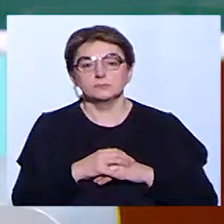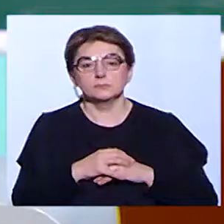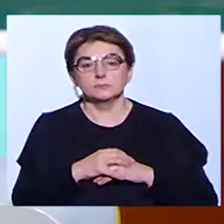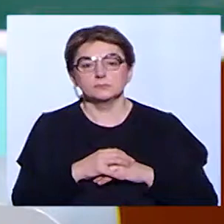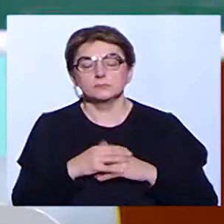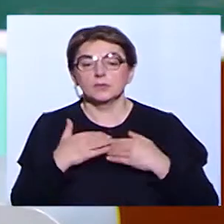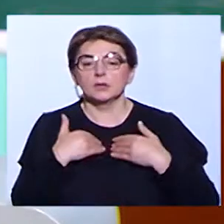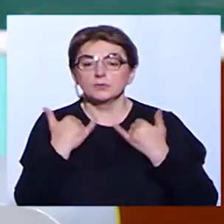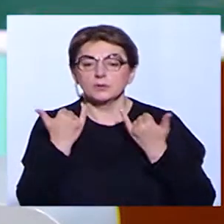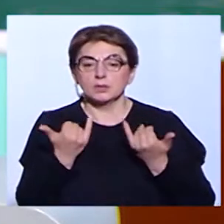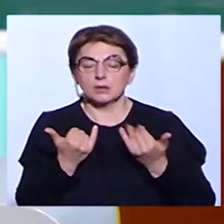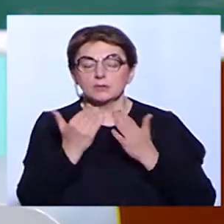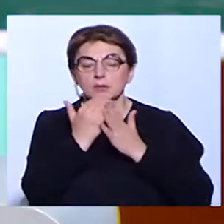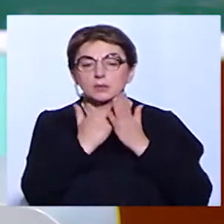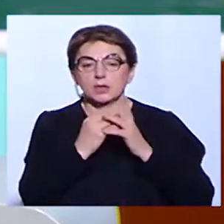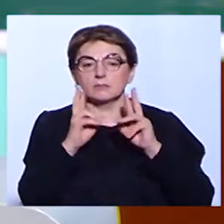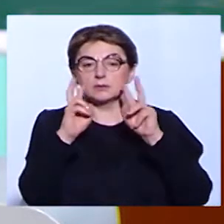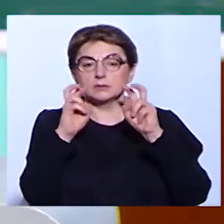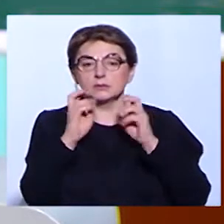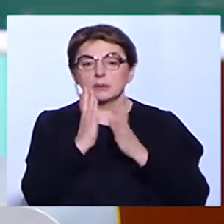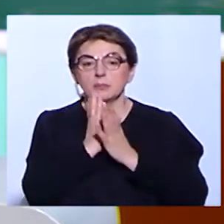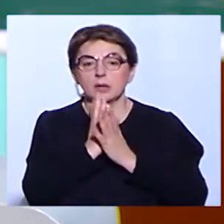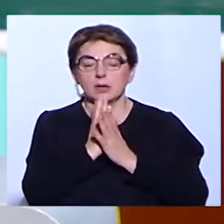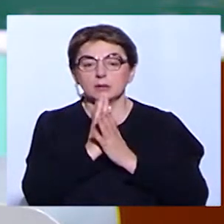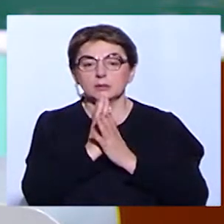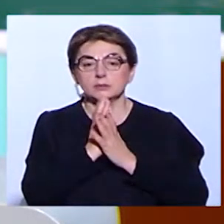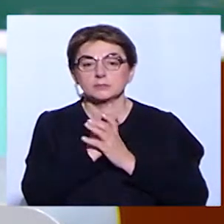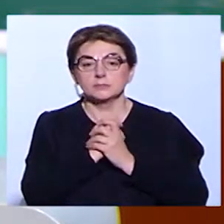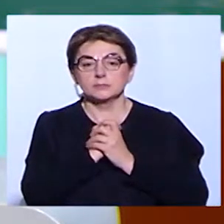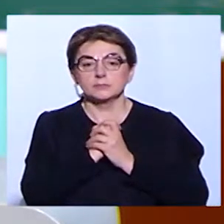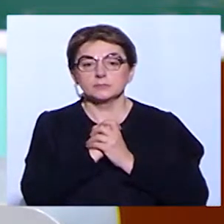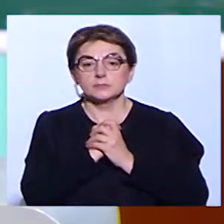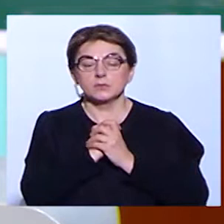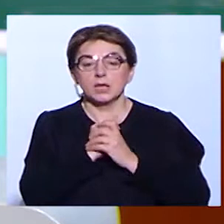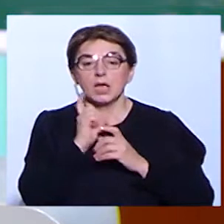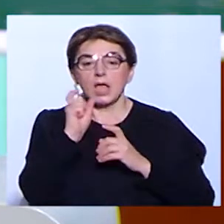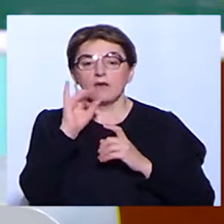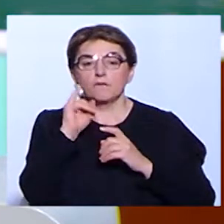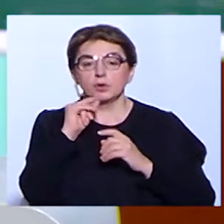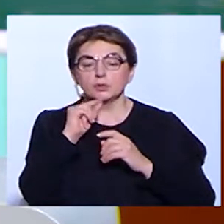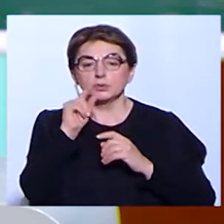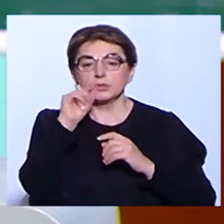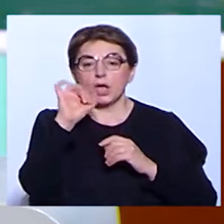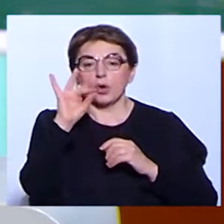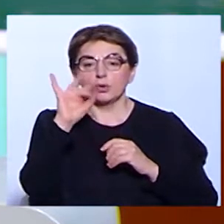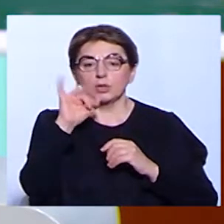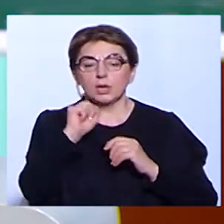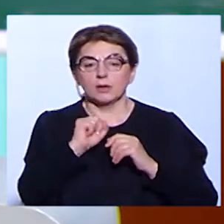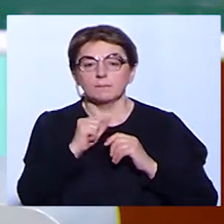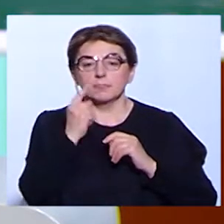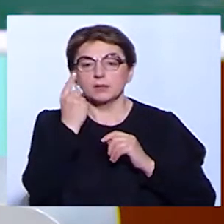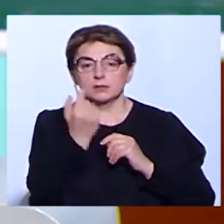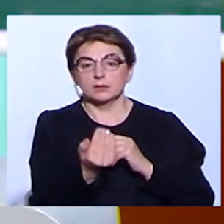ციკლს. დღემდელი ჩვენი გაკვეთილის თემა ეხება ევოლუციურ თეორიას.